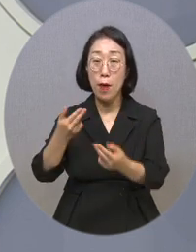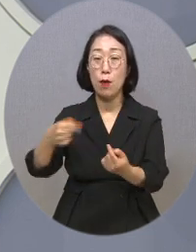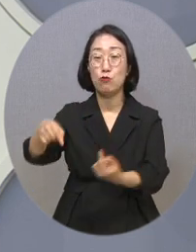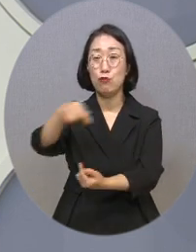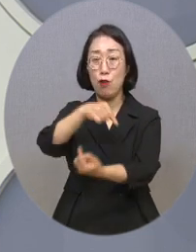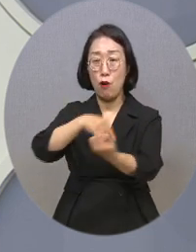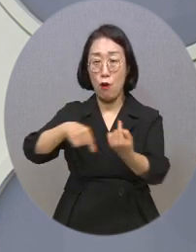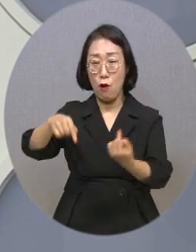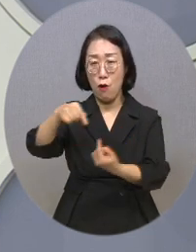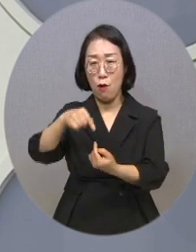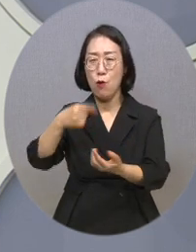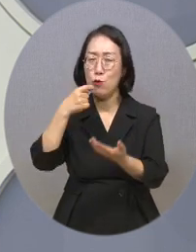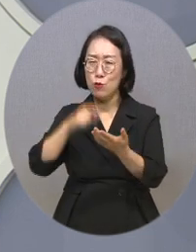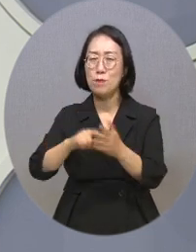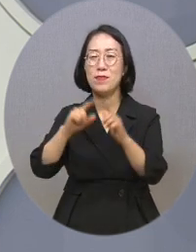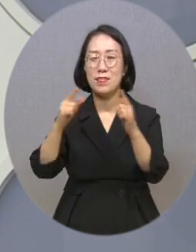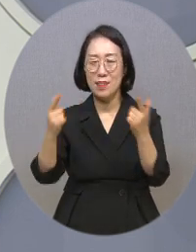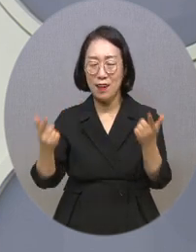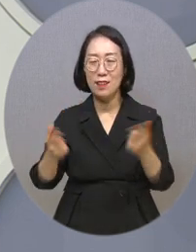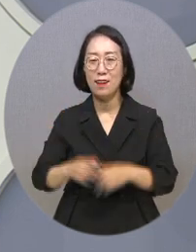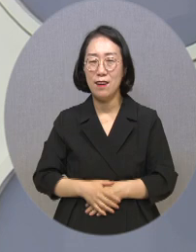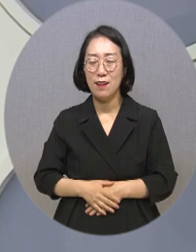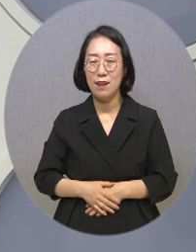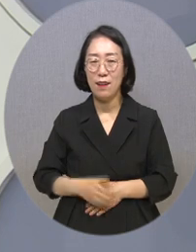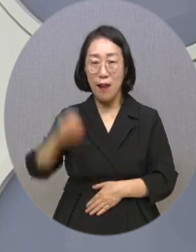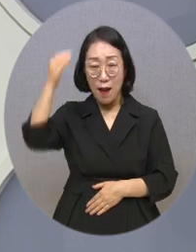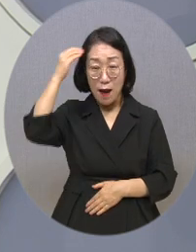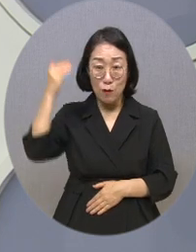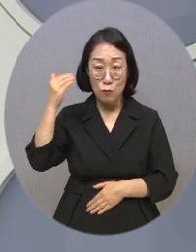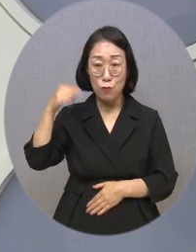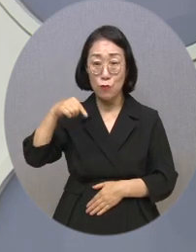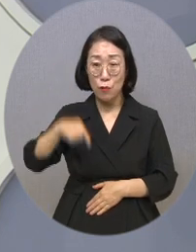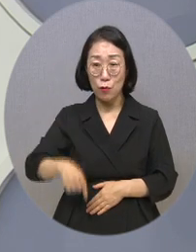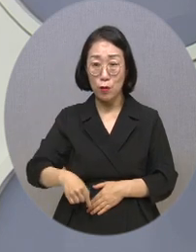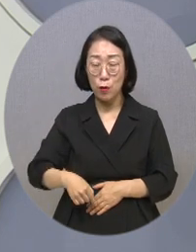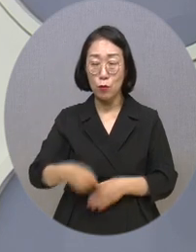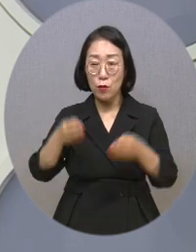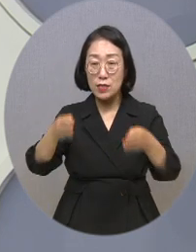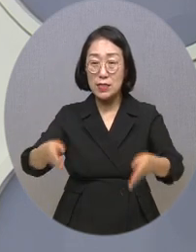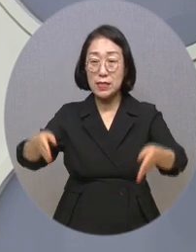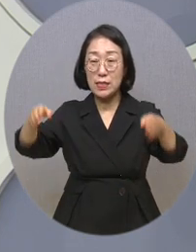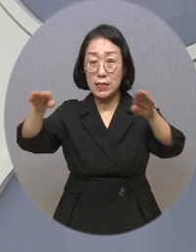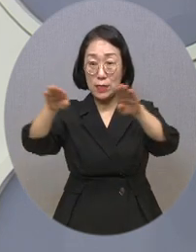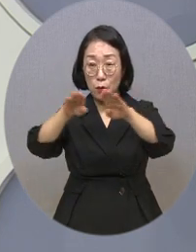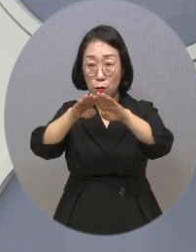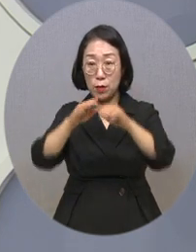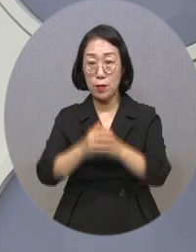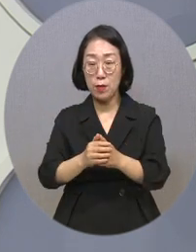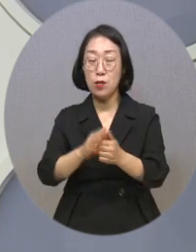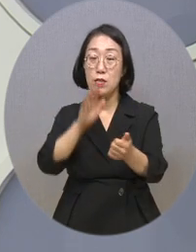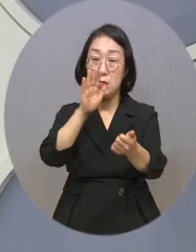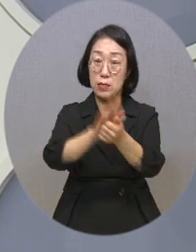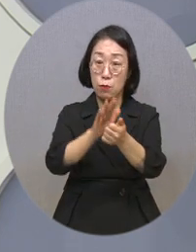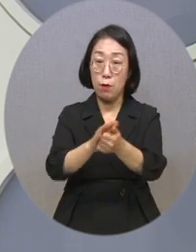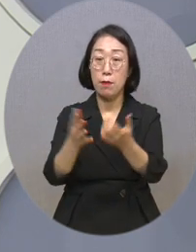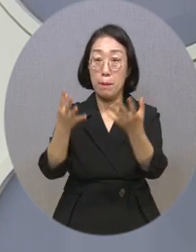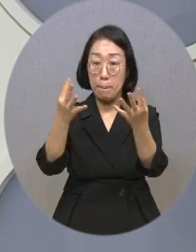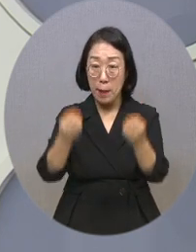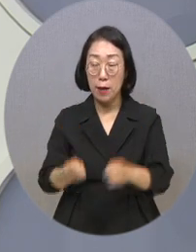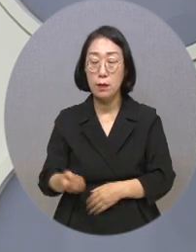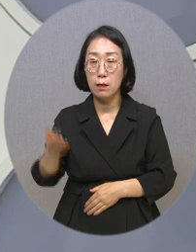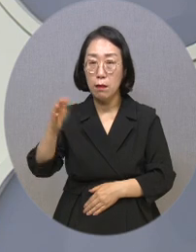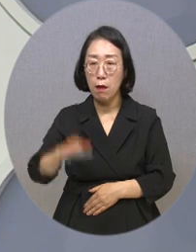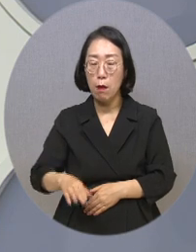게 용이하지는 않지 않습니까? 예, 예. 그리고 우리나라는 시설에 대한 그건 지원은 많은데 무슨